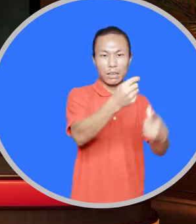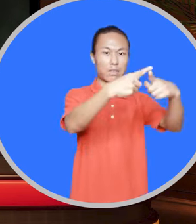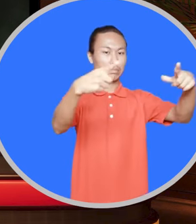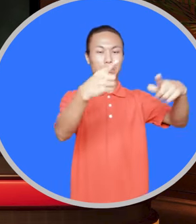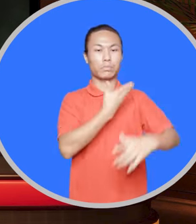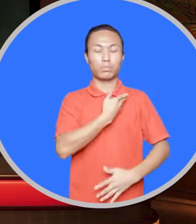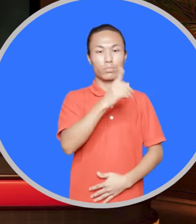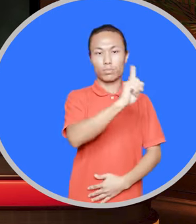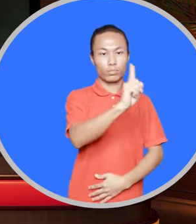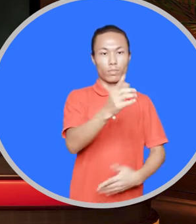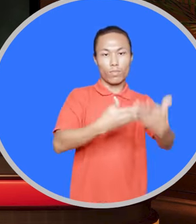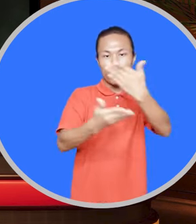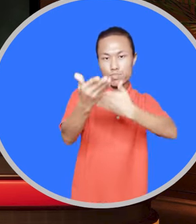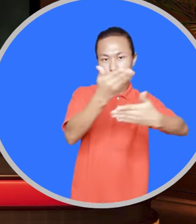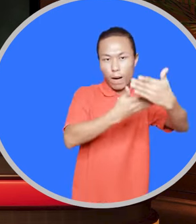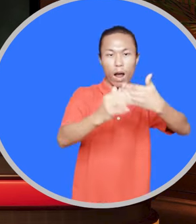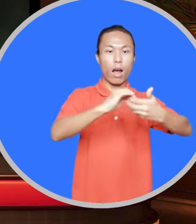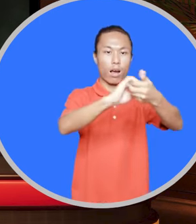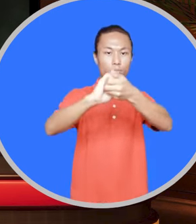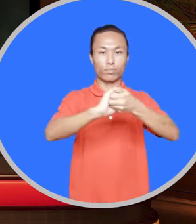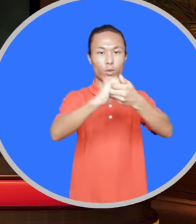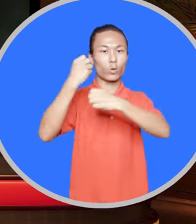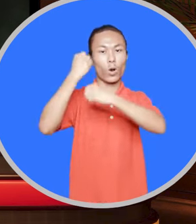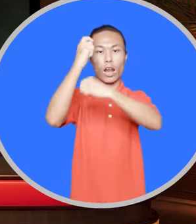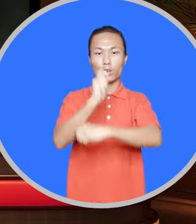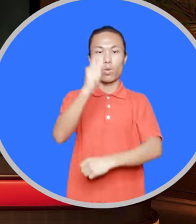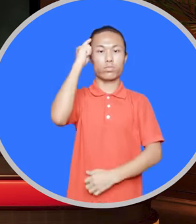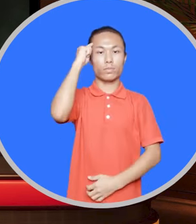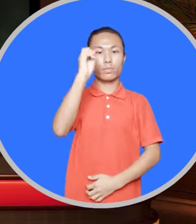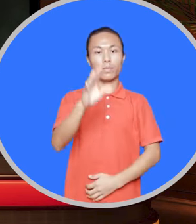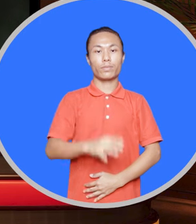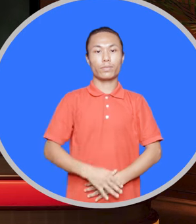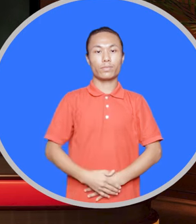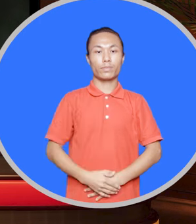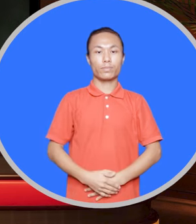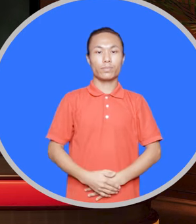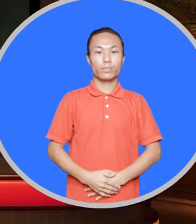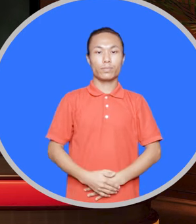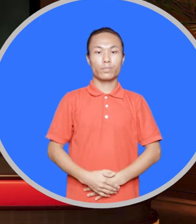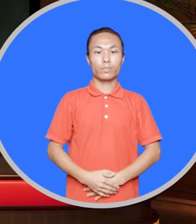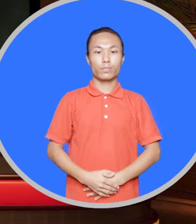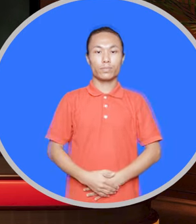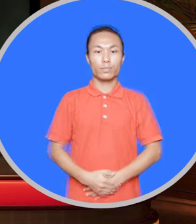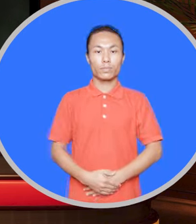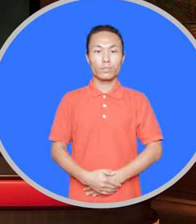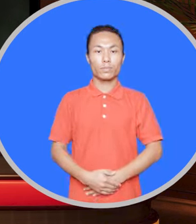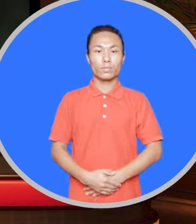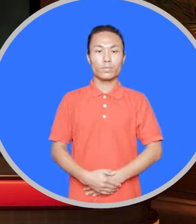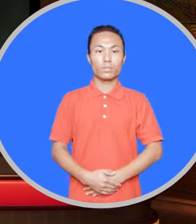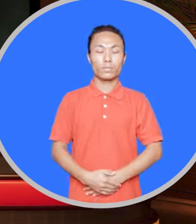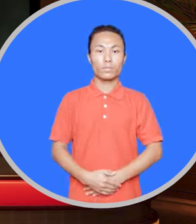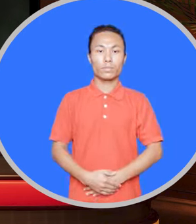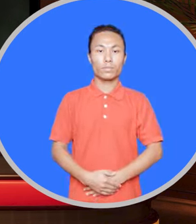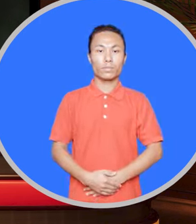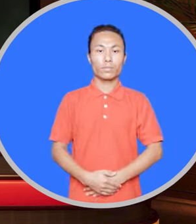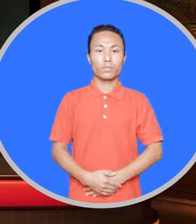ပေးနေအောင်မှာဖြစ်ကြောင်းဒီလိုအချိန်မှာတော်လိုင်းအင်အားစုတွေအချင်းချင်းကြားမှာပဲဖြစ်စေတော်လိုင်းအင်အားစုတွေနဲ့ပြည်သူတွေကြားမှာပ